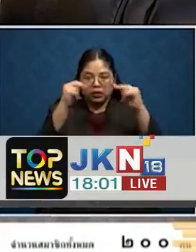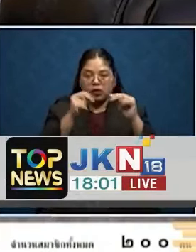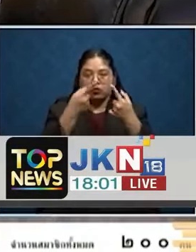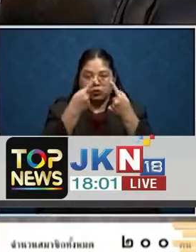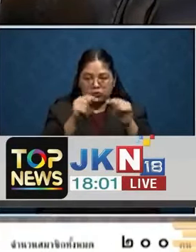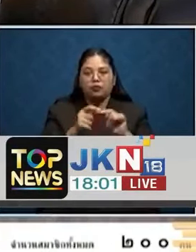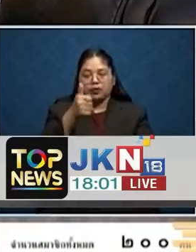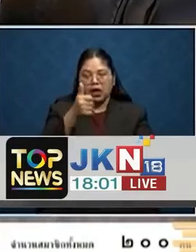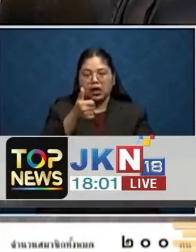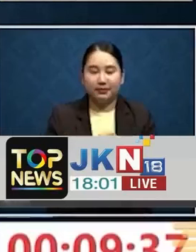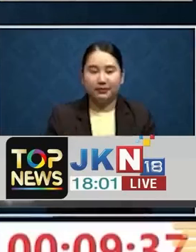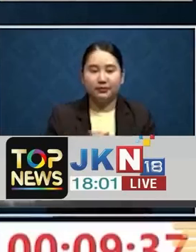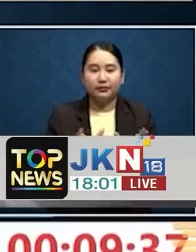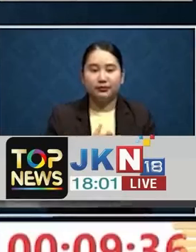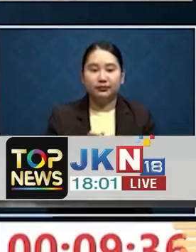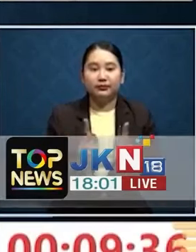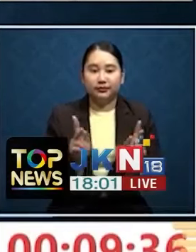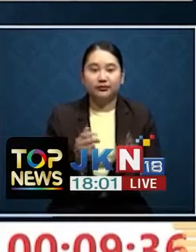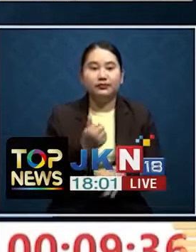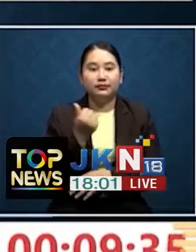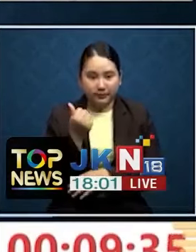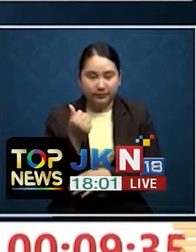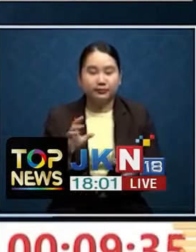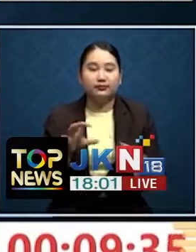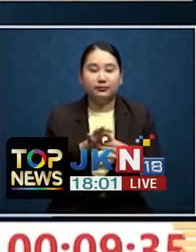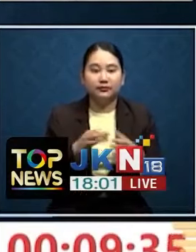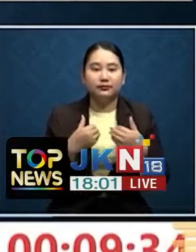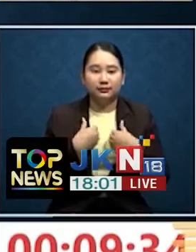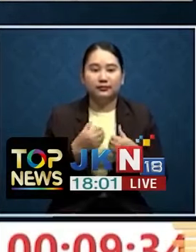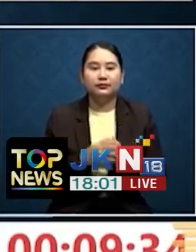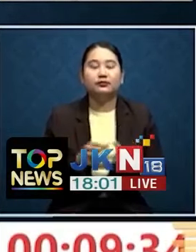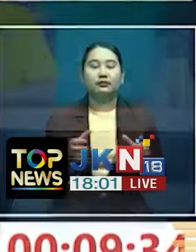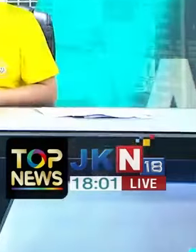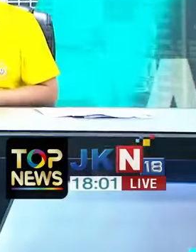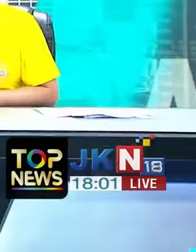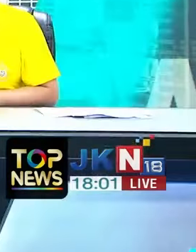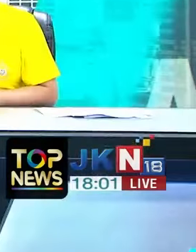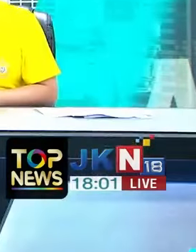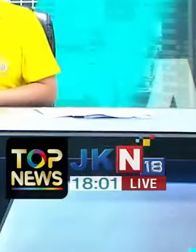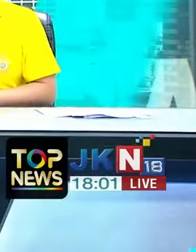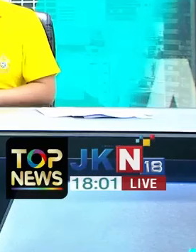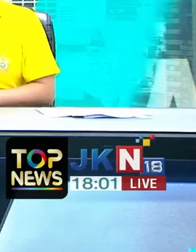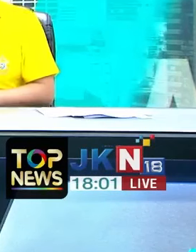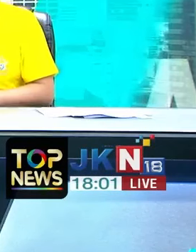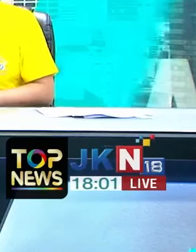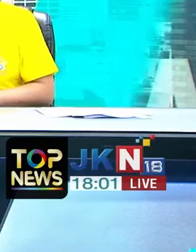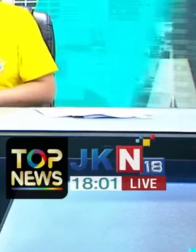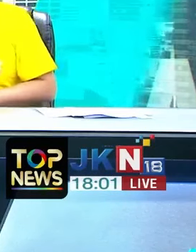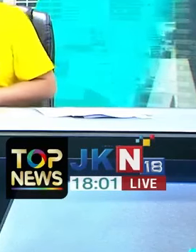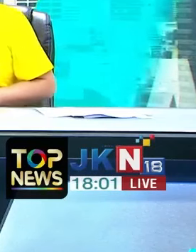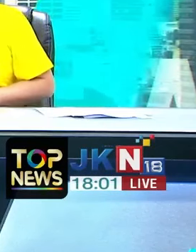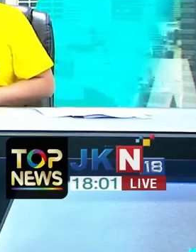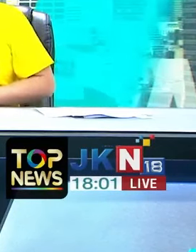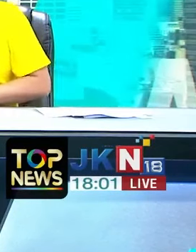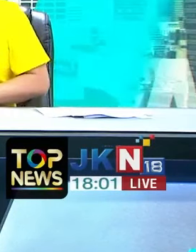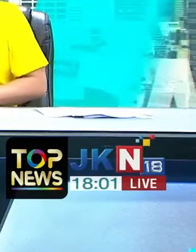จจุบันเดี๋ยวเราพักกันคู่เดียวครับกลับมาช่วงหน้าหลังเคารพเพลงชาติการเมือง 100% ฮะวันนี้นายกรั